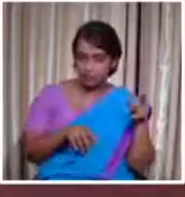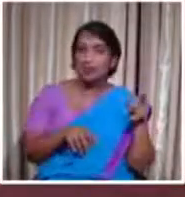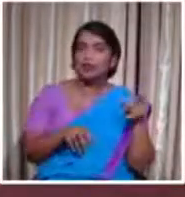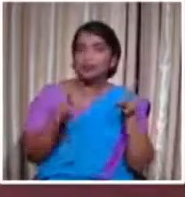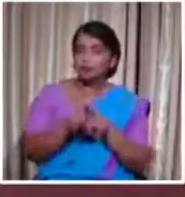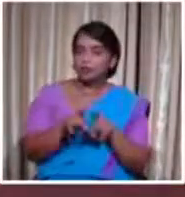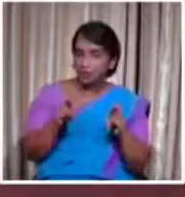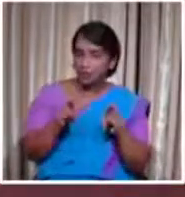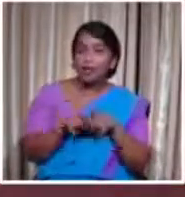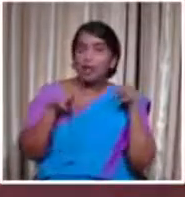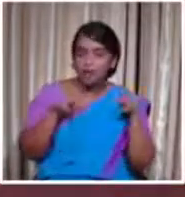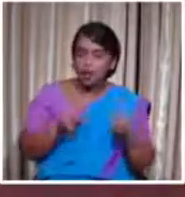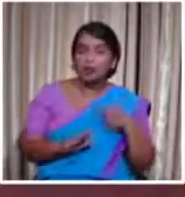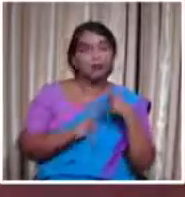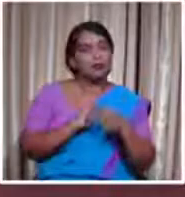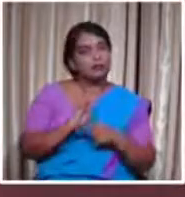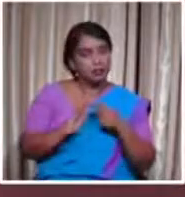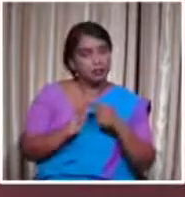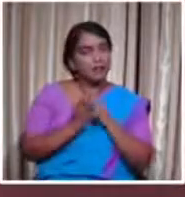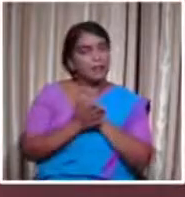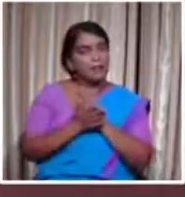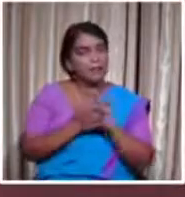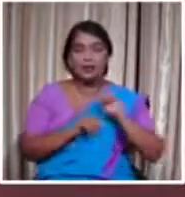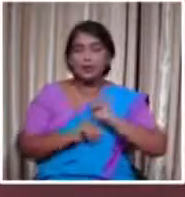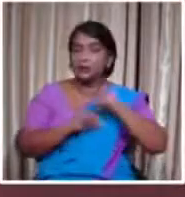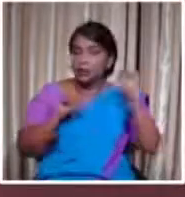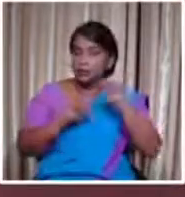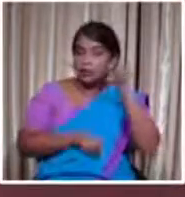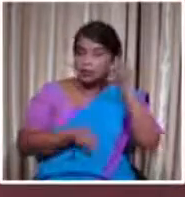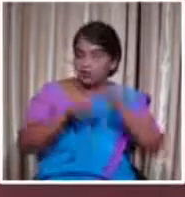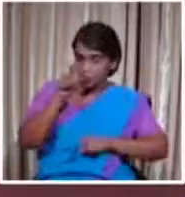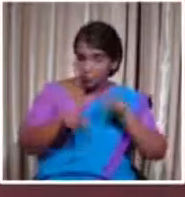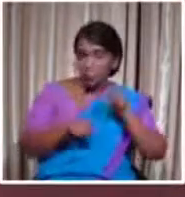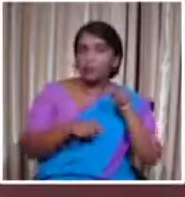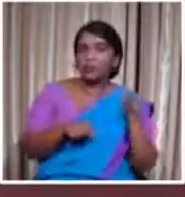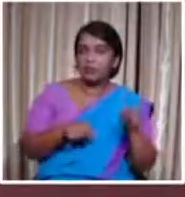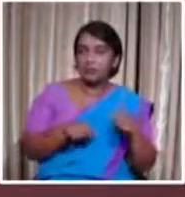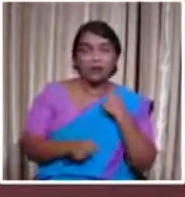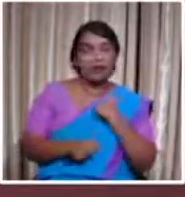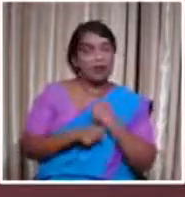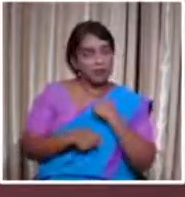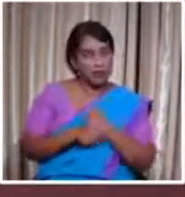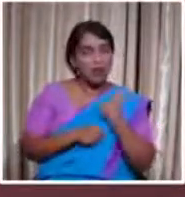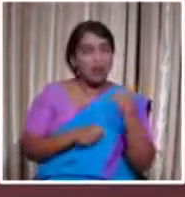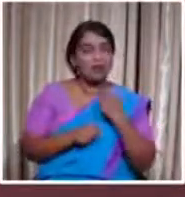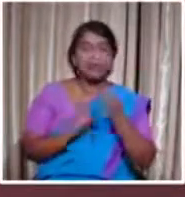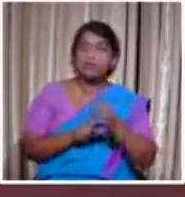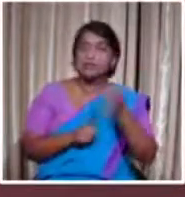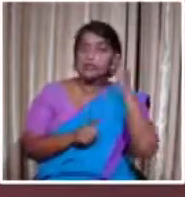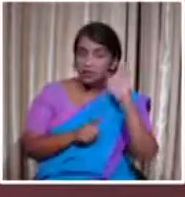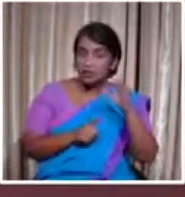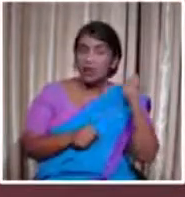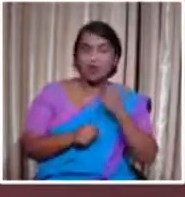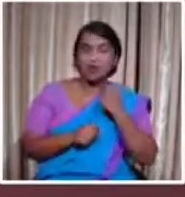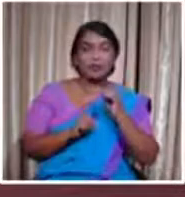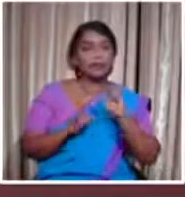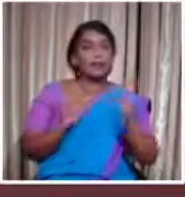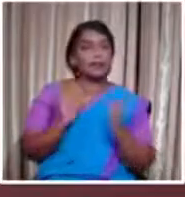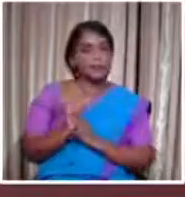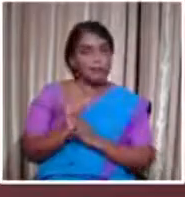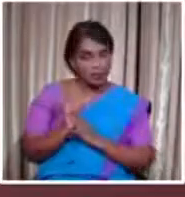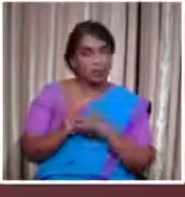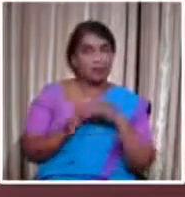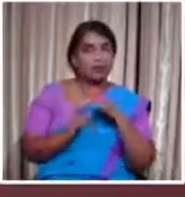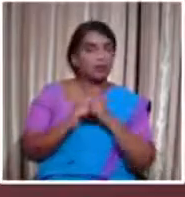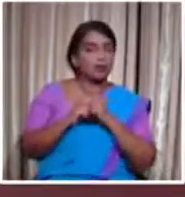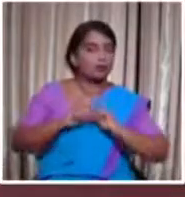නිසා අද මේ රටේ සාමකාමී අරගල කරපු පිරිස් මේ රජය නව ජනාධිපතිතුමාට නව අගමැතිතුමාට මේ